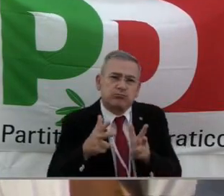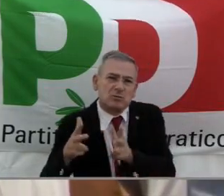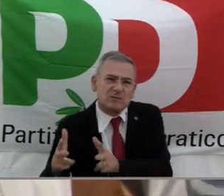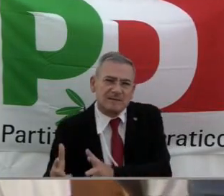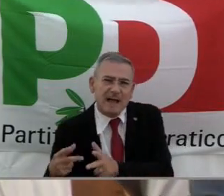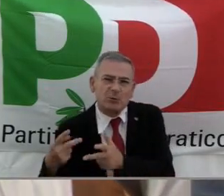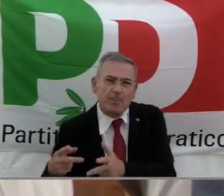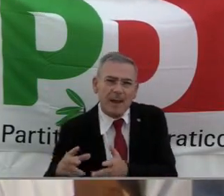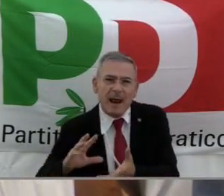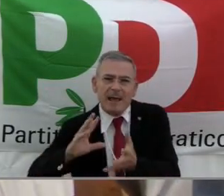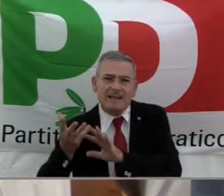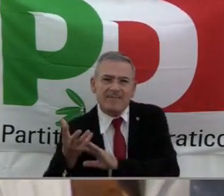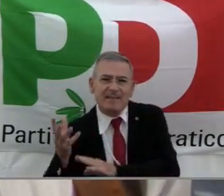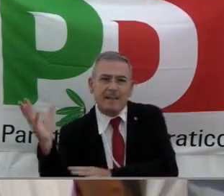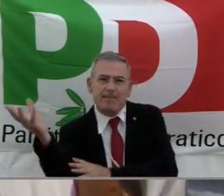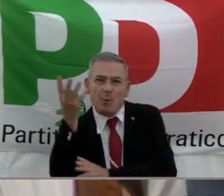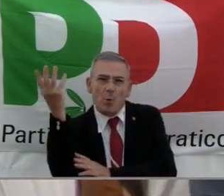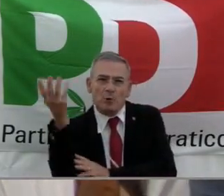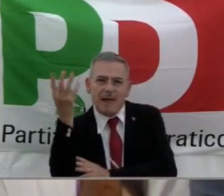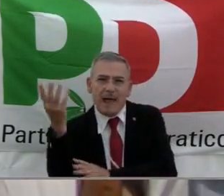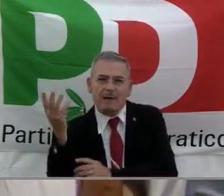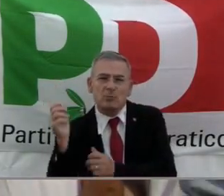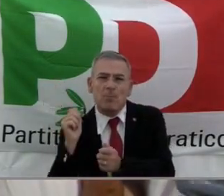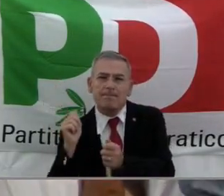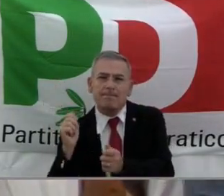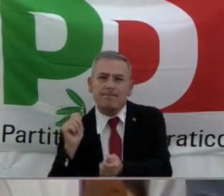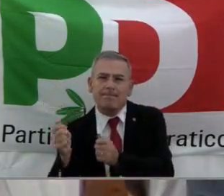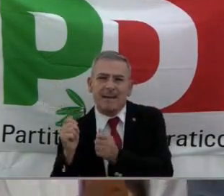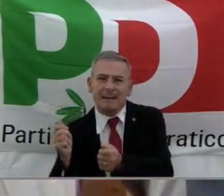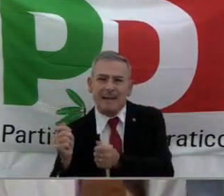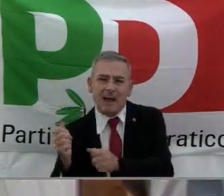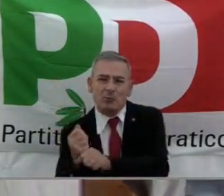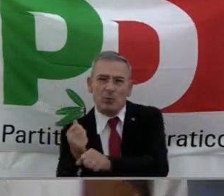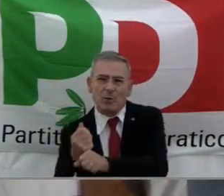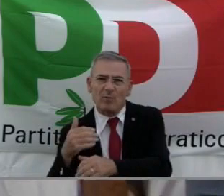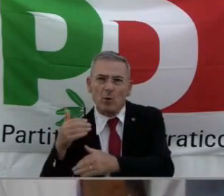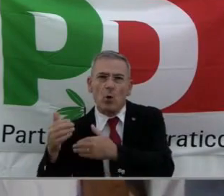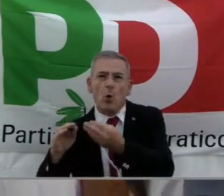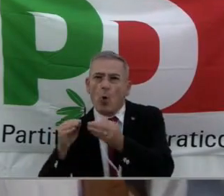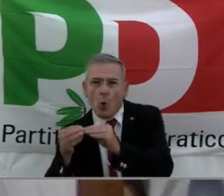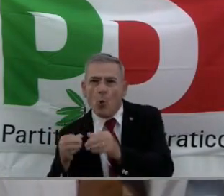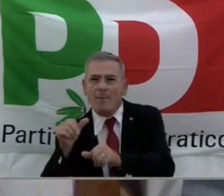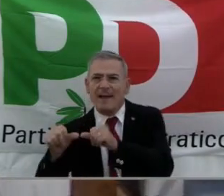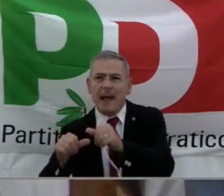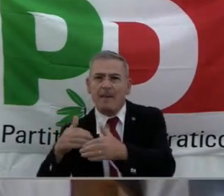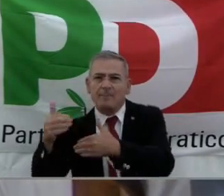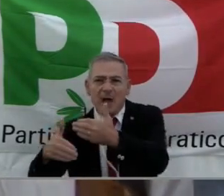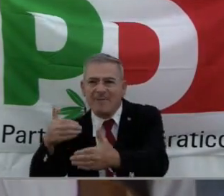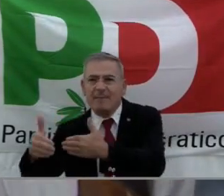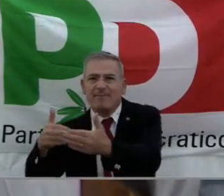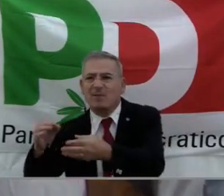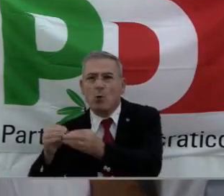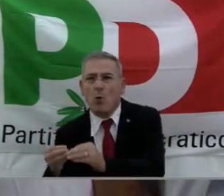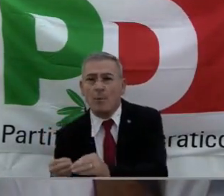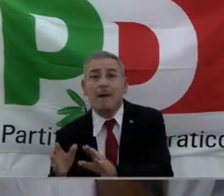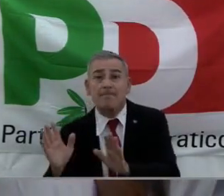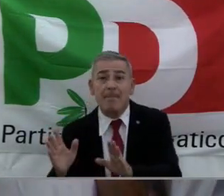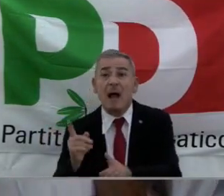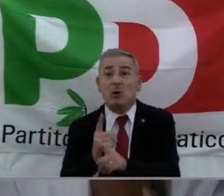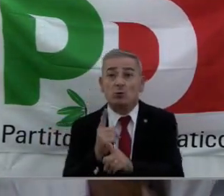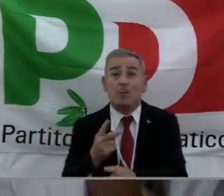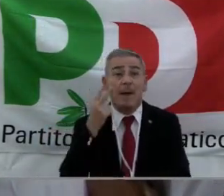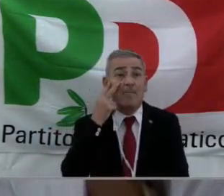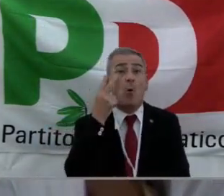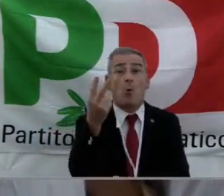un mercato complicato. Dobbiamo riflettere su come fare di più, su come cambiare, ma guai a noi se non guardassimo